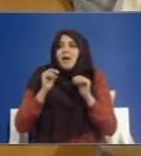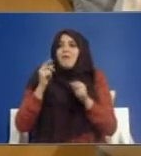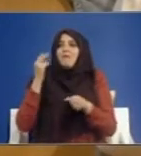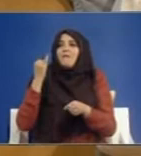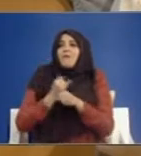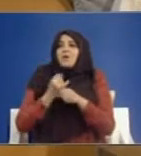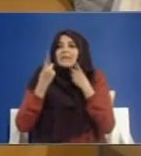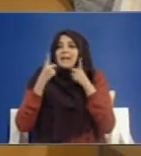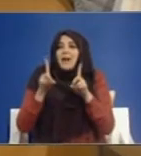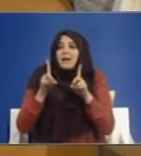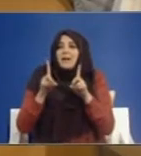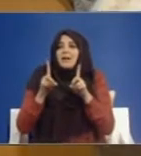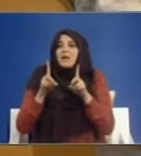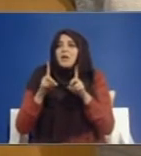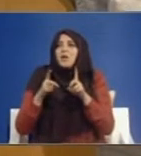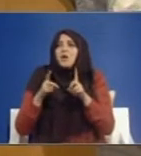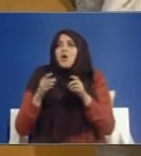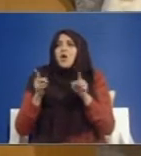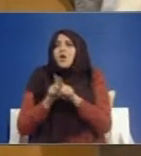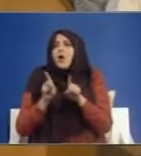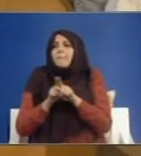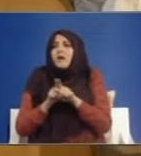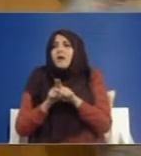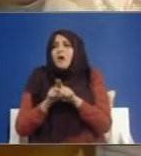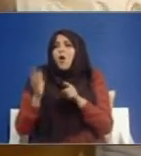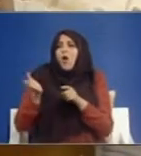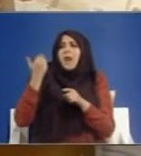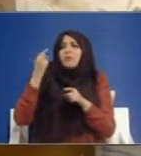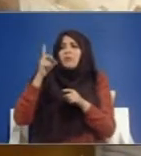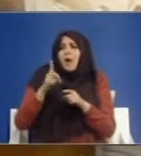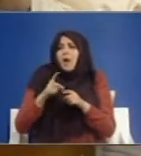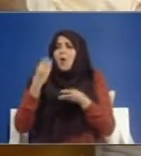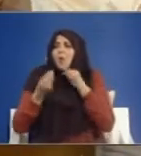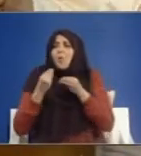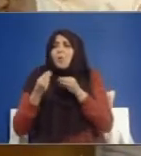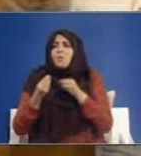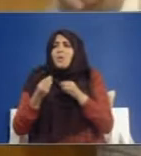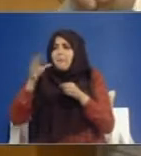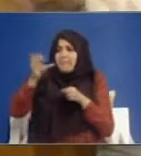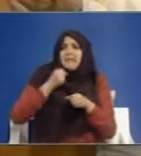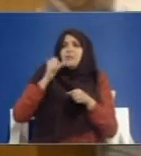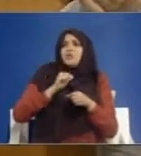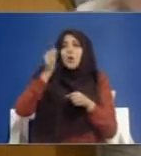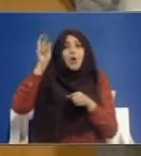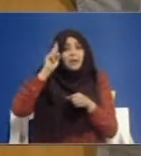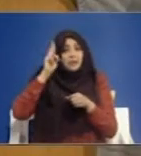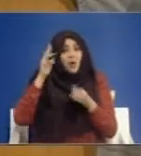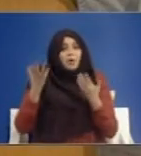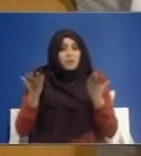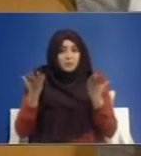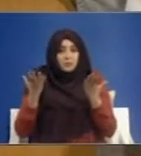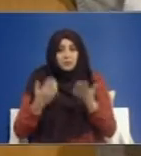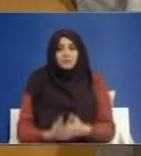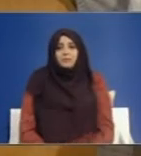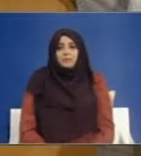إذا لم يترتب عليه إحقاق باطل أو إبطال حق، هذا الشيء يصبح الباطل يصبح حق، الحق